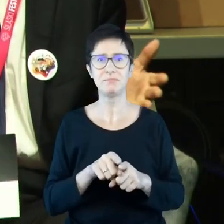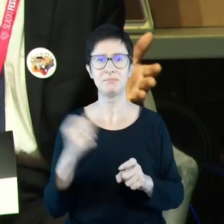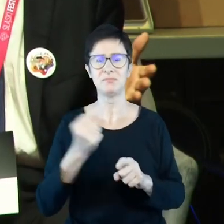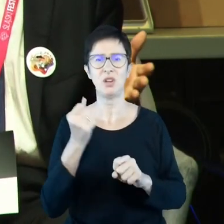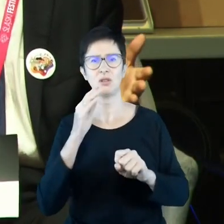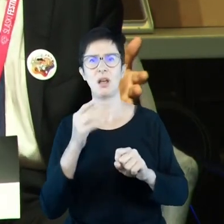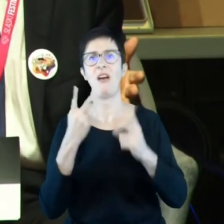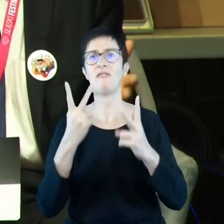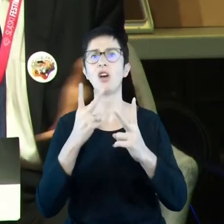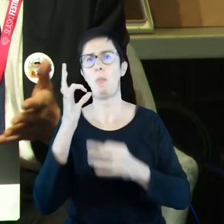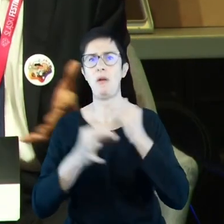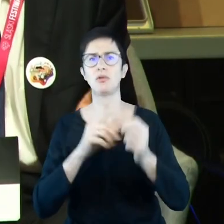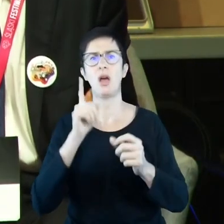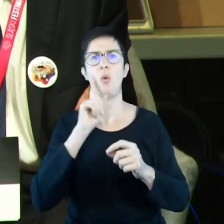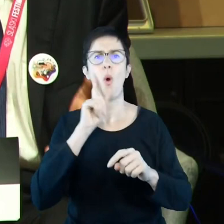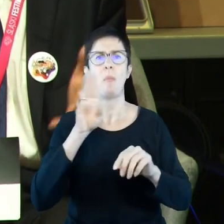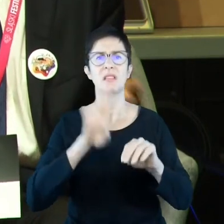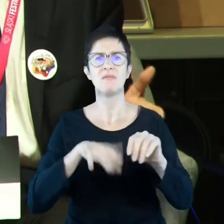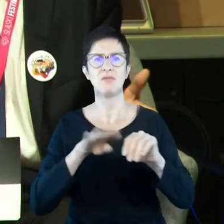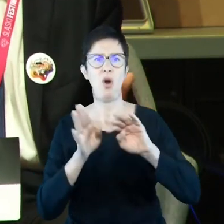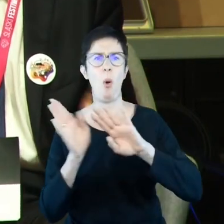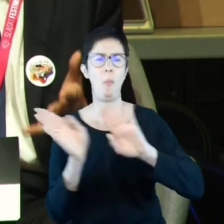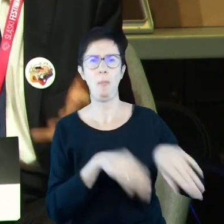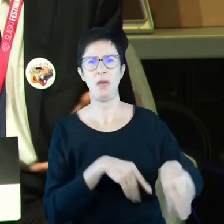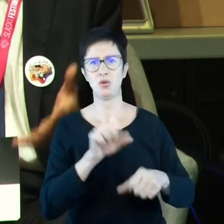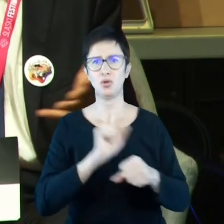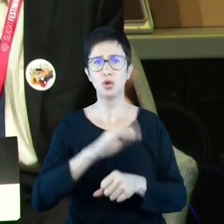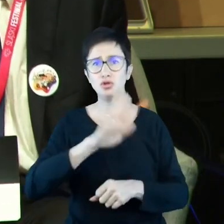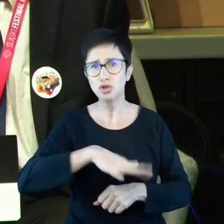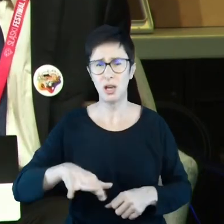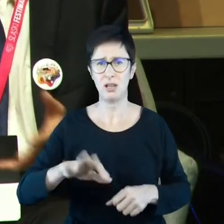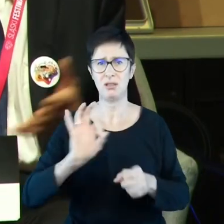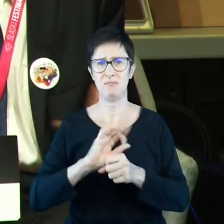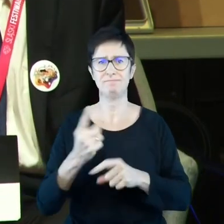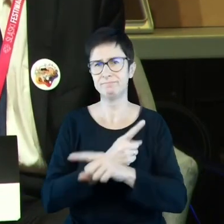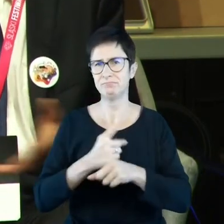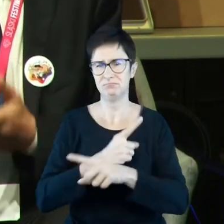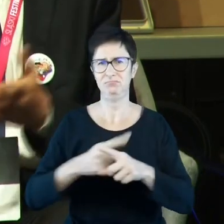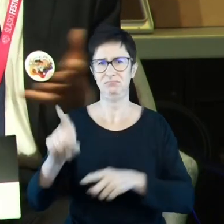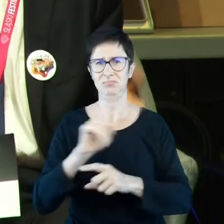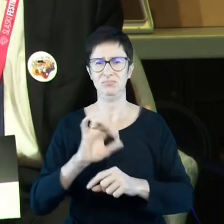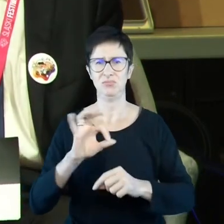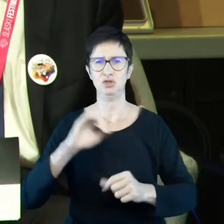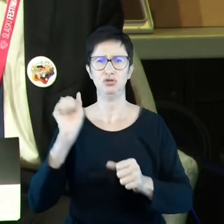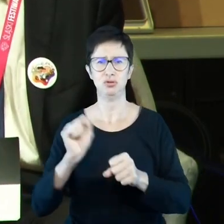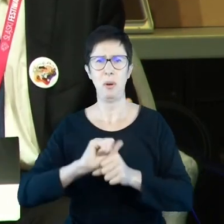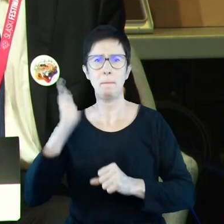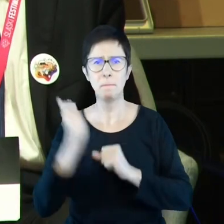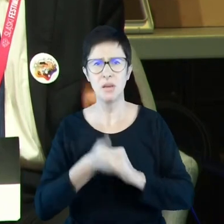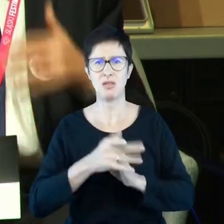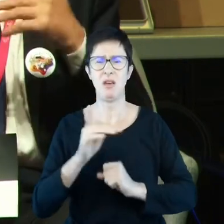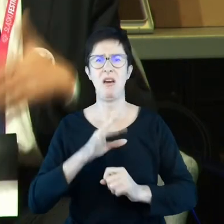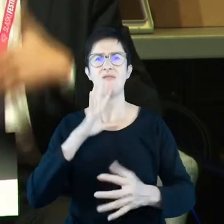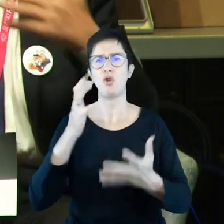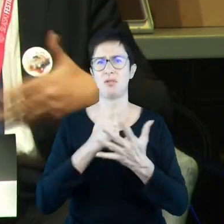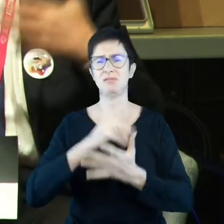bardzo ważnych opowieściach, a przecież to były dzieci. Dzieci w męskim środowisku okrutnym, często prymitywnym, często bite, często wykorzystywane seksualnie,